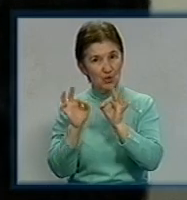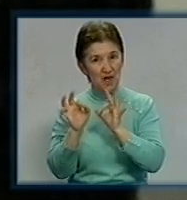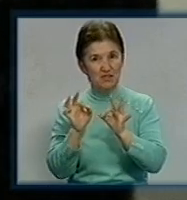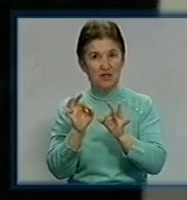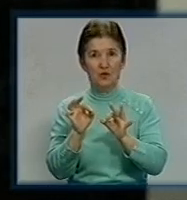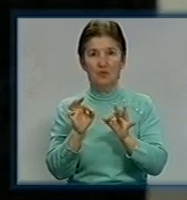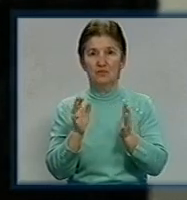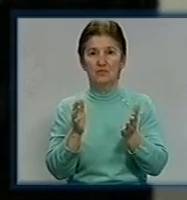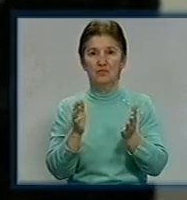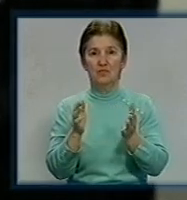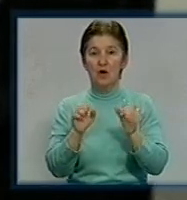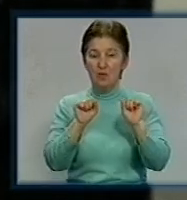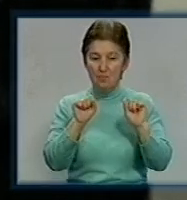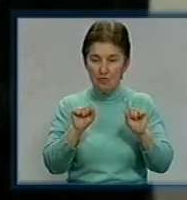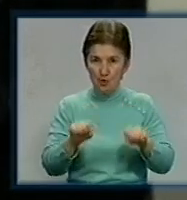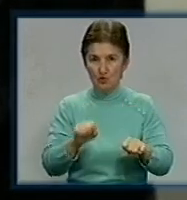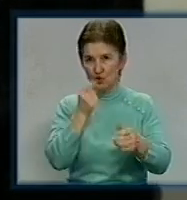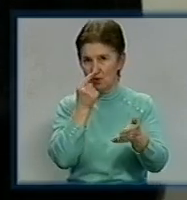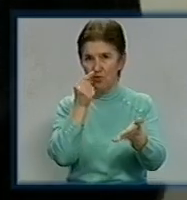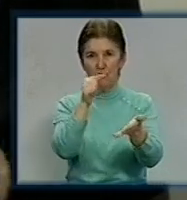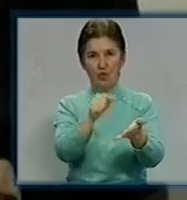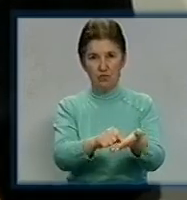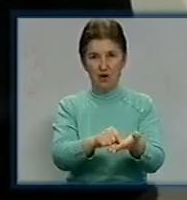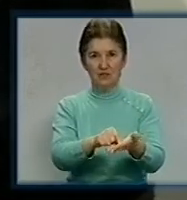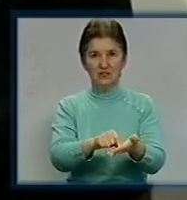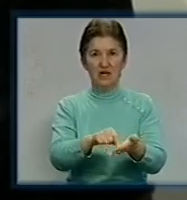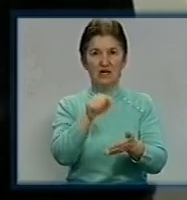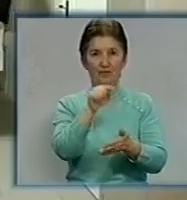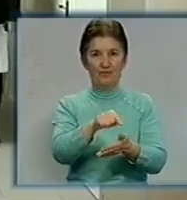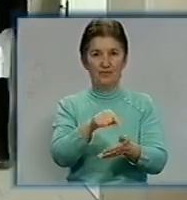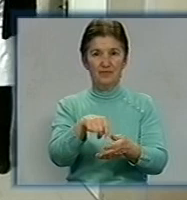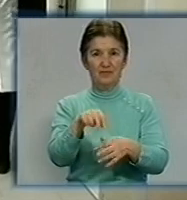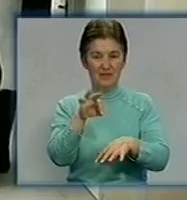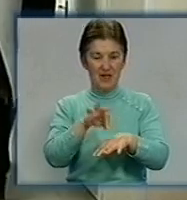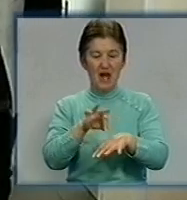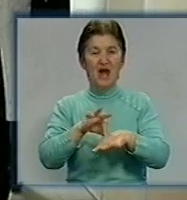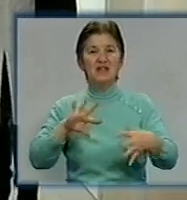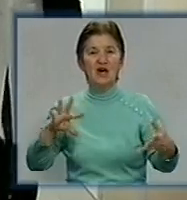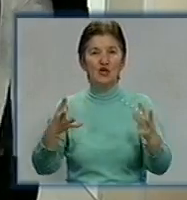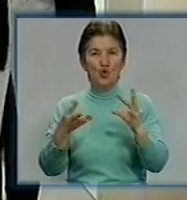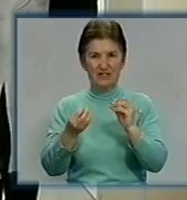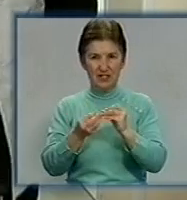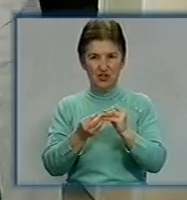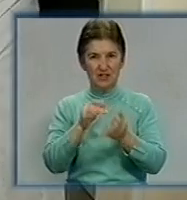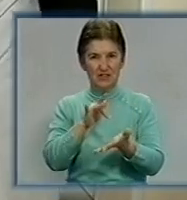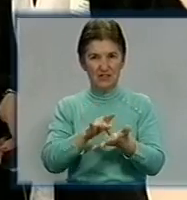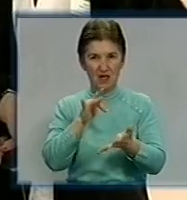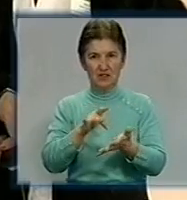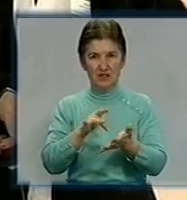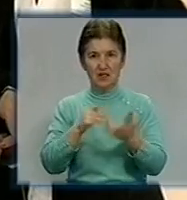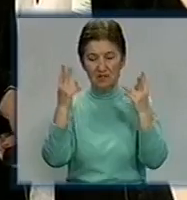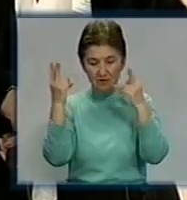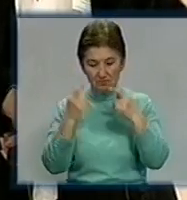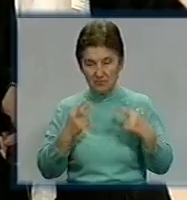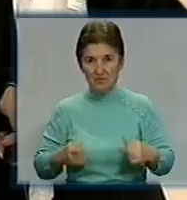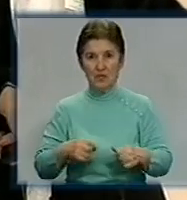поліклініки можуть попасти до нас в цей діагностичний центр. Для центру вже закупили кілька ультразвукових апаратів. Вони